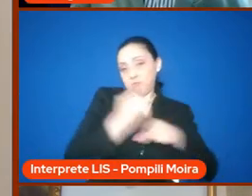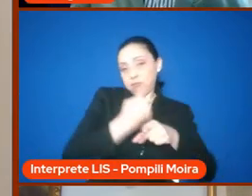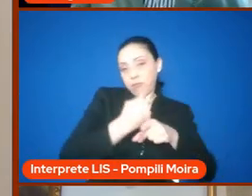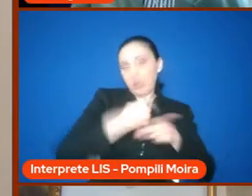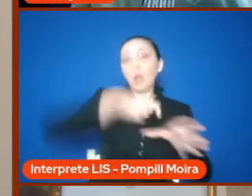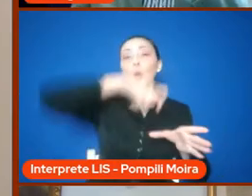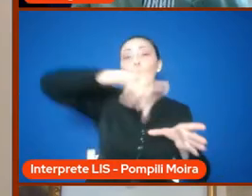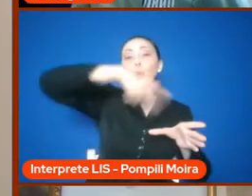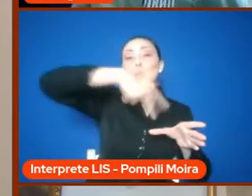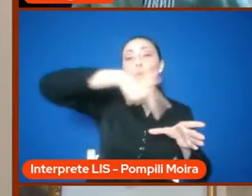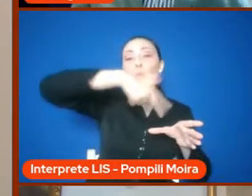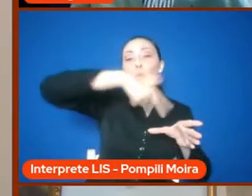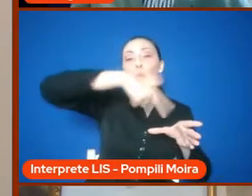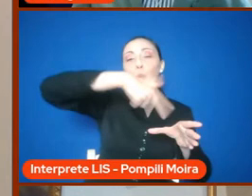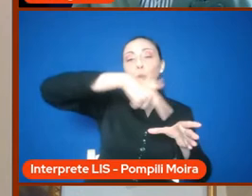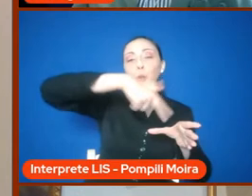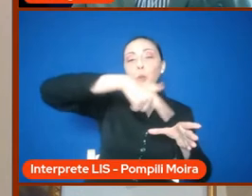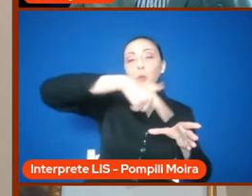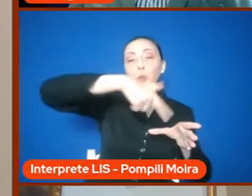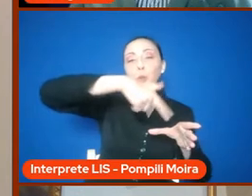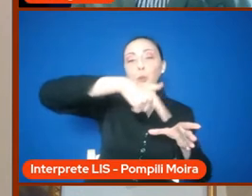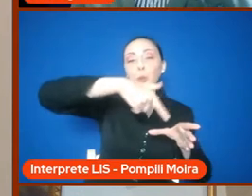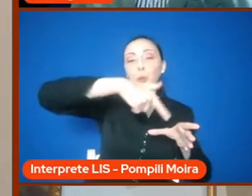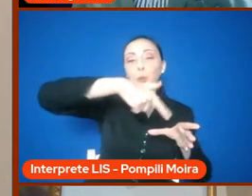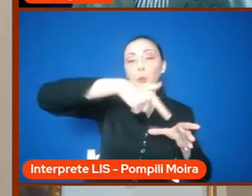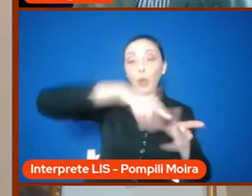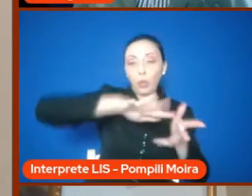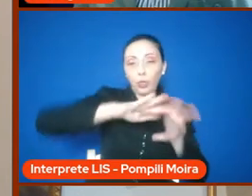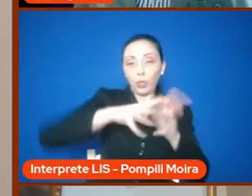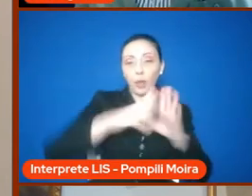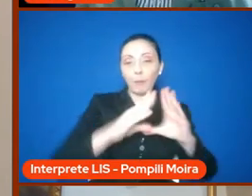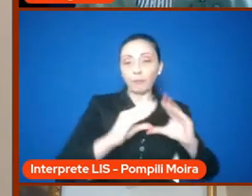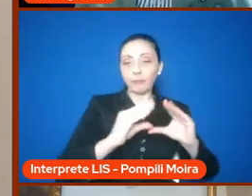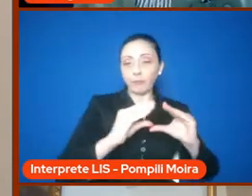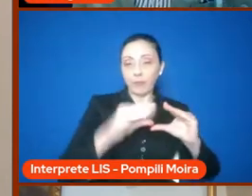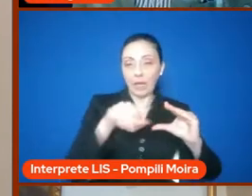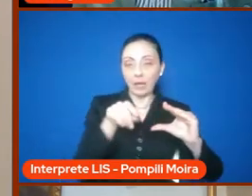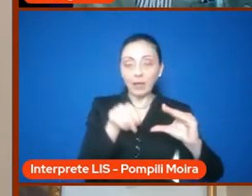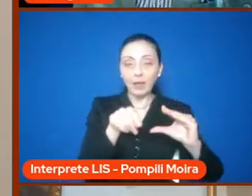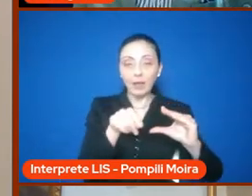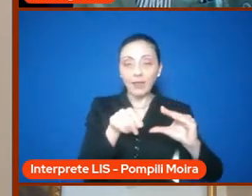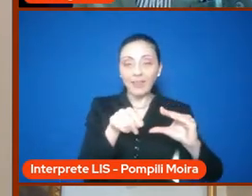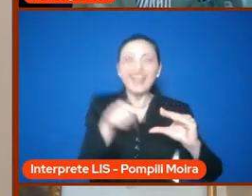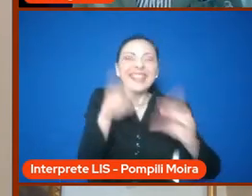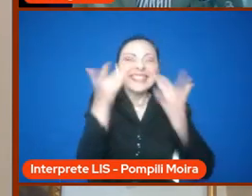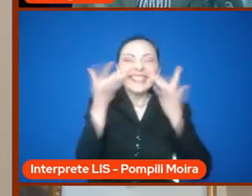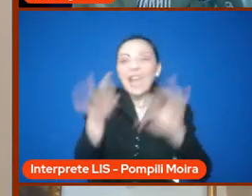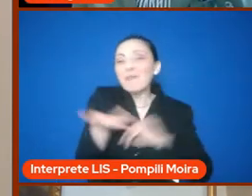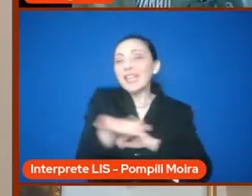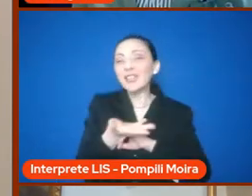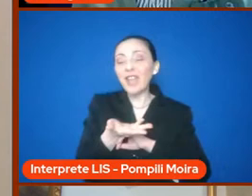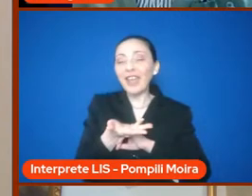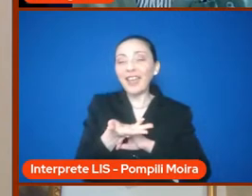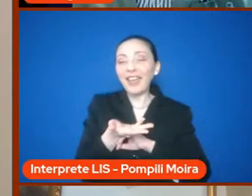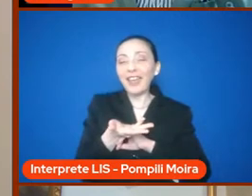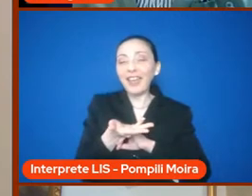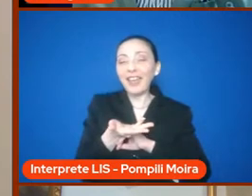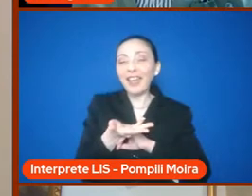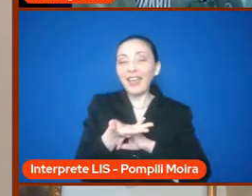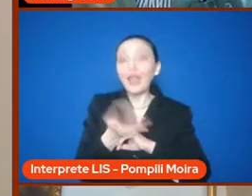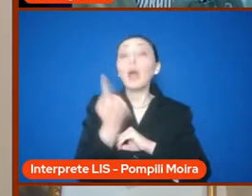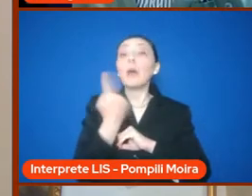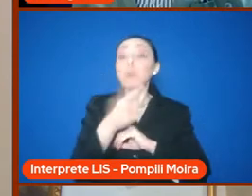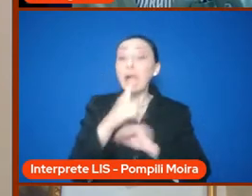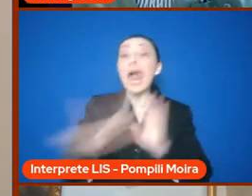una trasformazione, otterrete del caramello. Questa semplice operazione è sottoposta a una legge